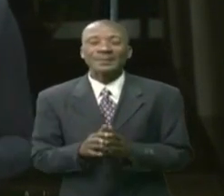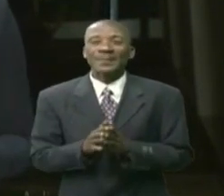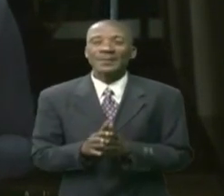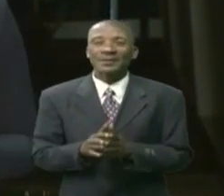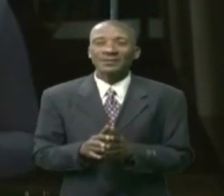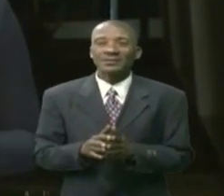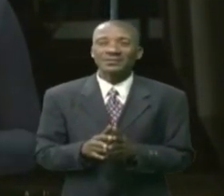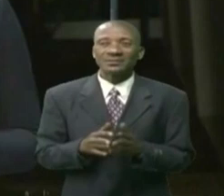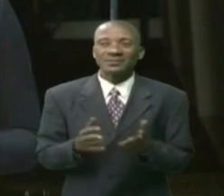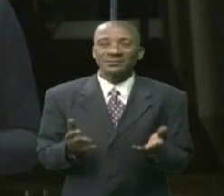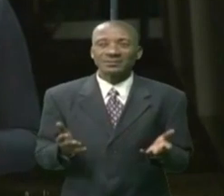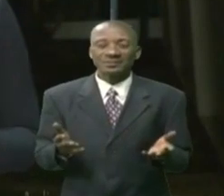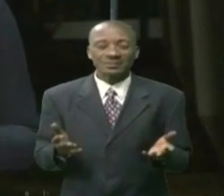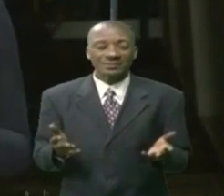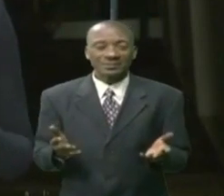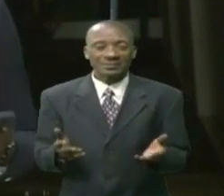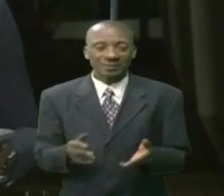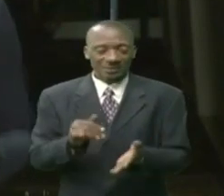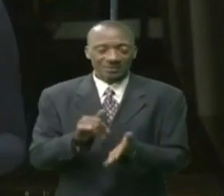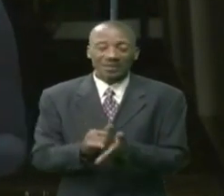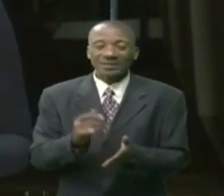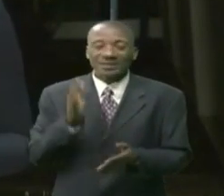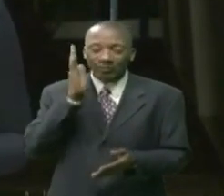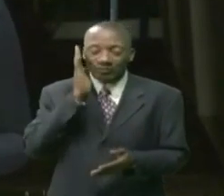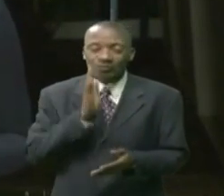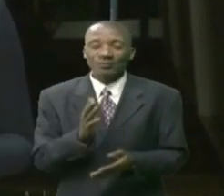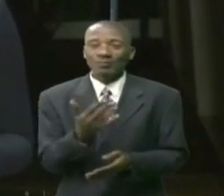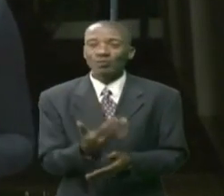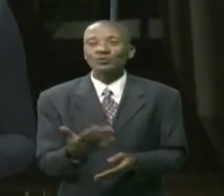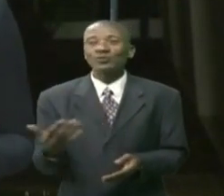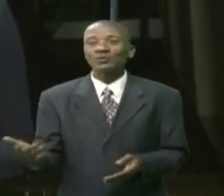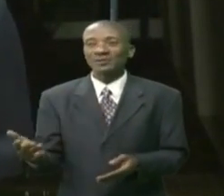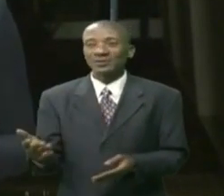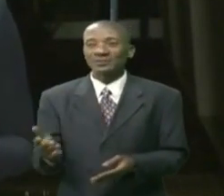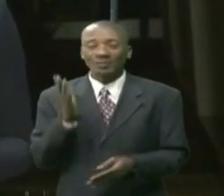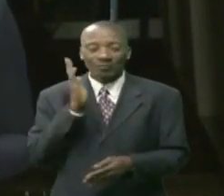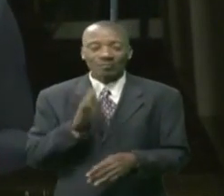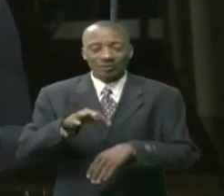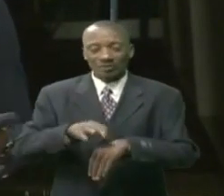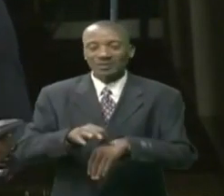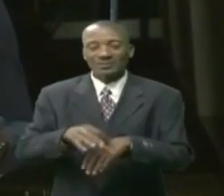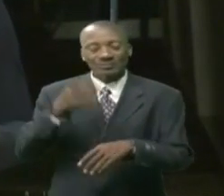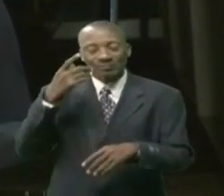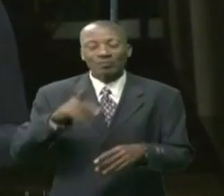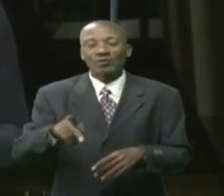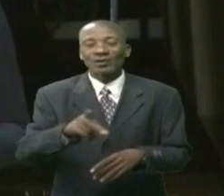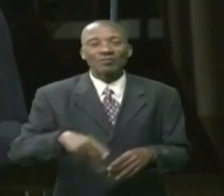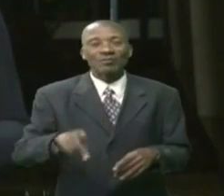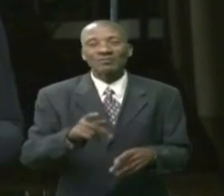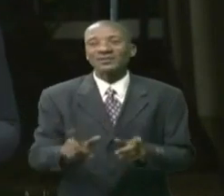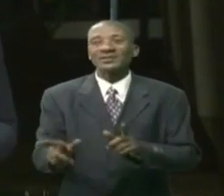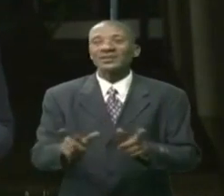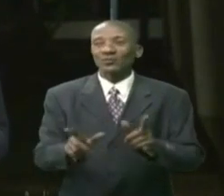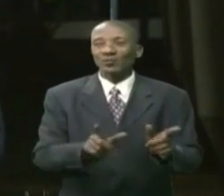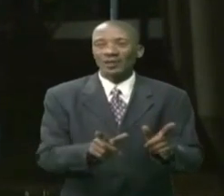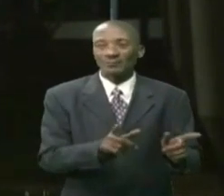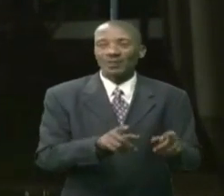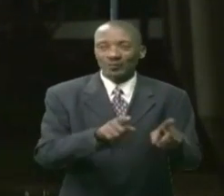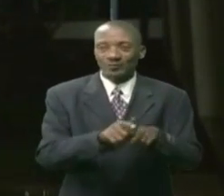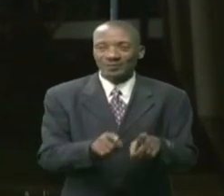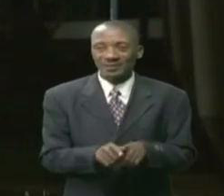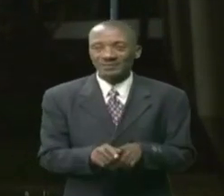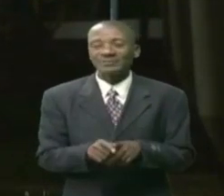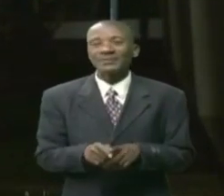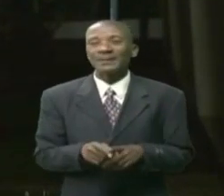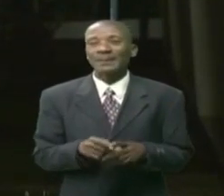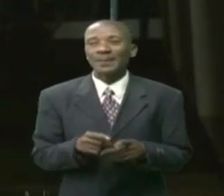un besoin des entreprises minières en termes de l'énergie électrique, mais aussi aux ménages, oui, aux familles. Les familles ont aussi